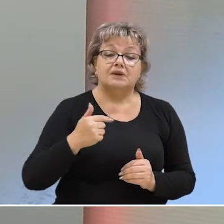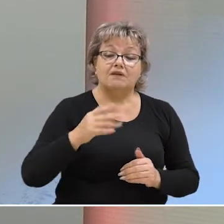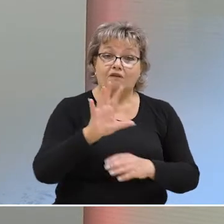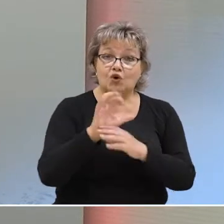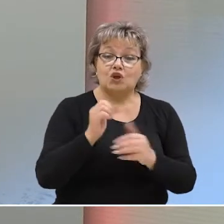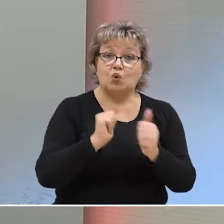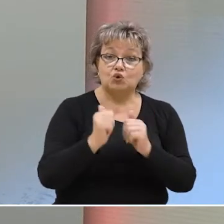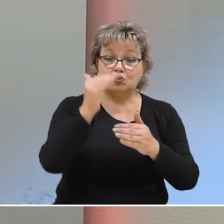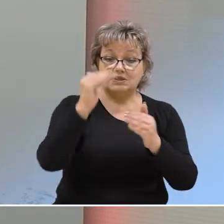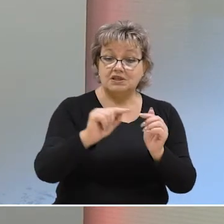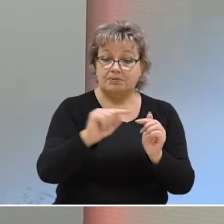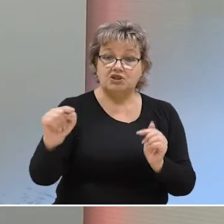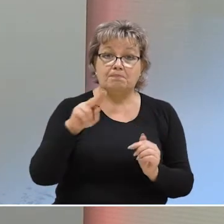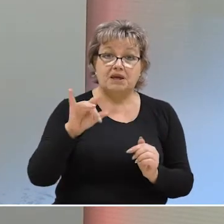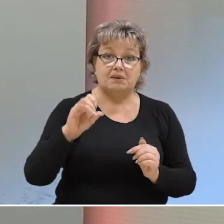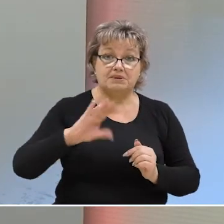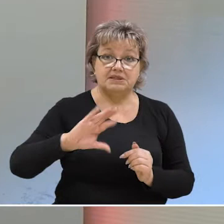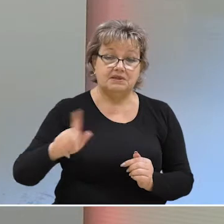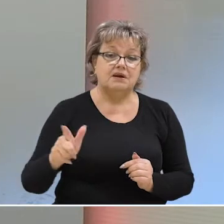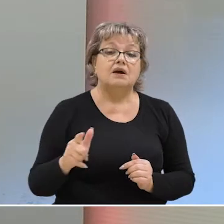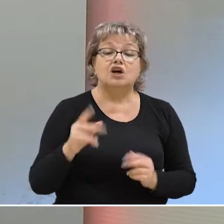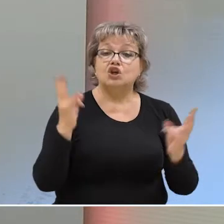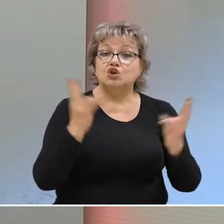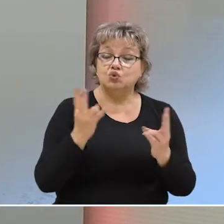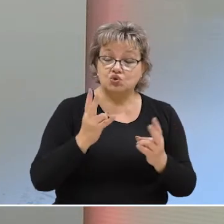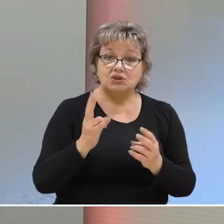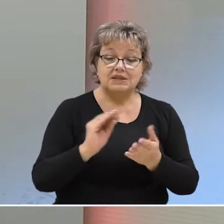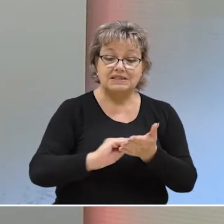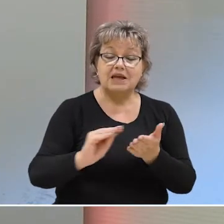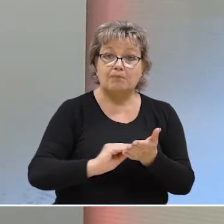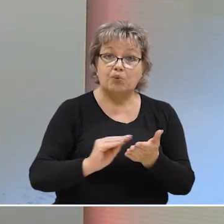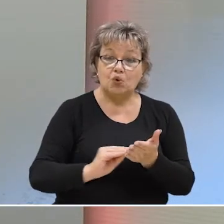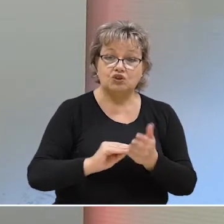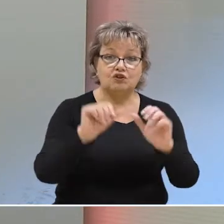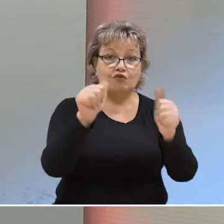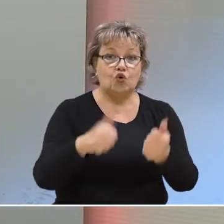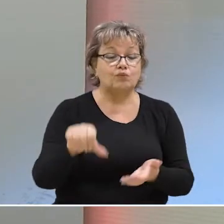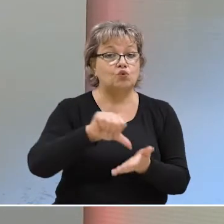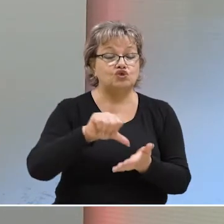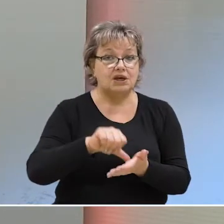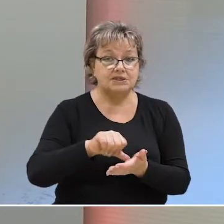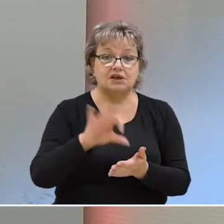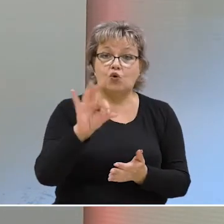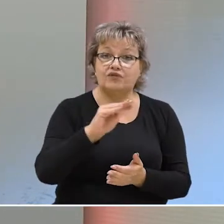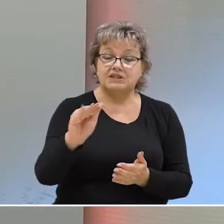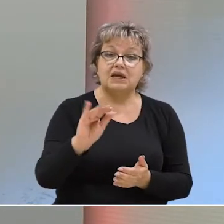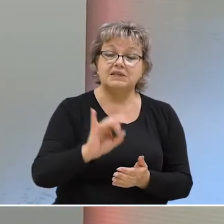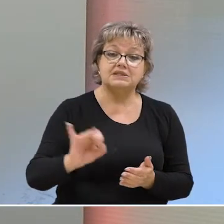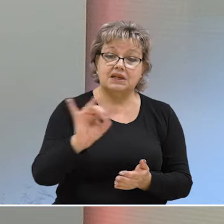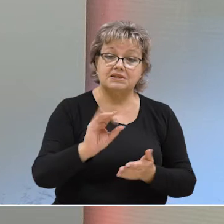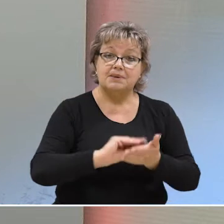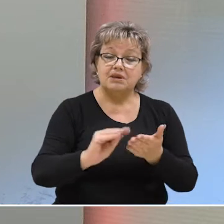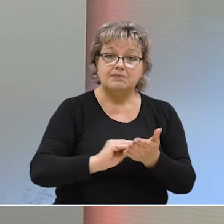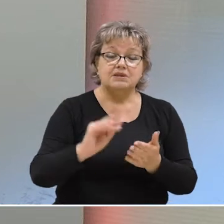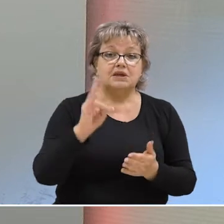раз, хэштег «Фотоконкурс, нижнее подчеркивание, перепись». Ну и нужно обязательно заполнить еще форму участника на официальной